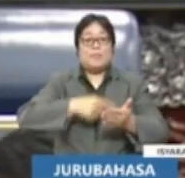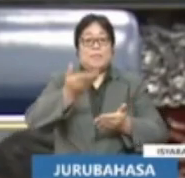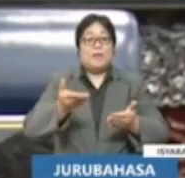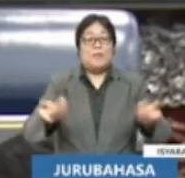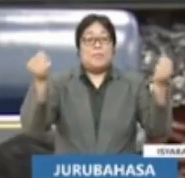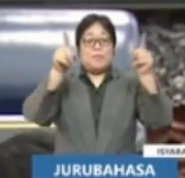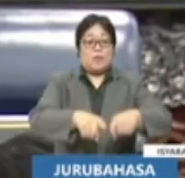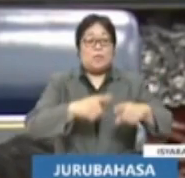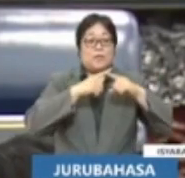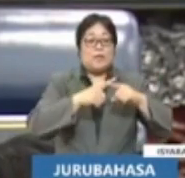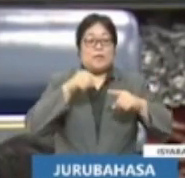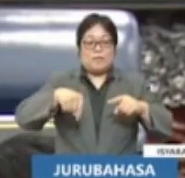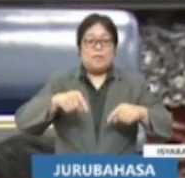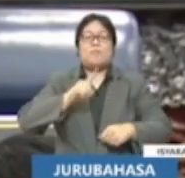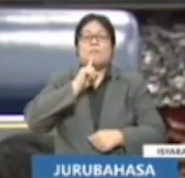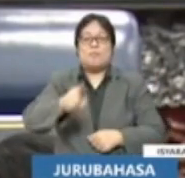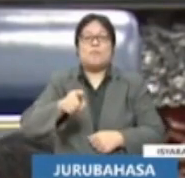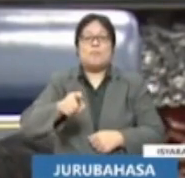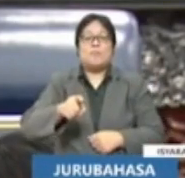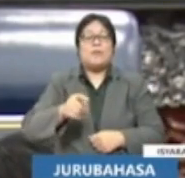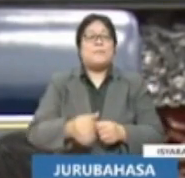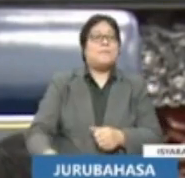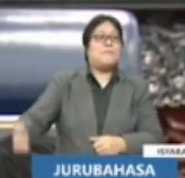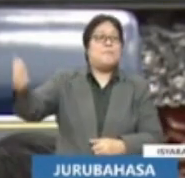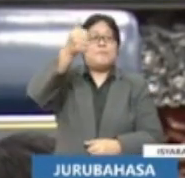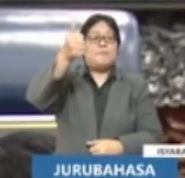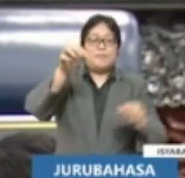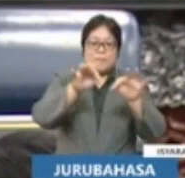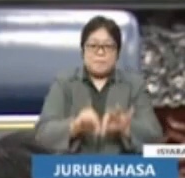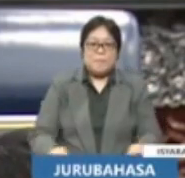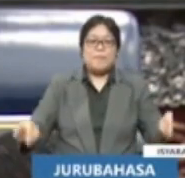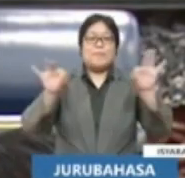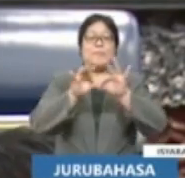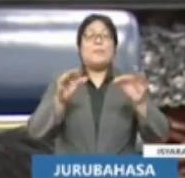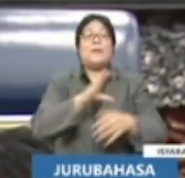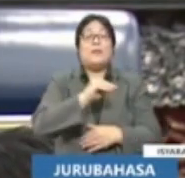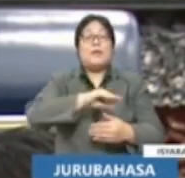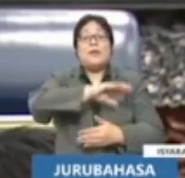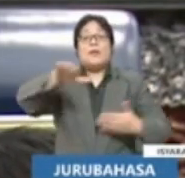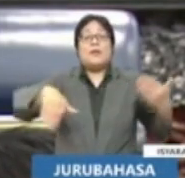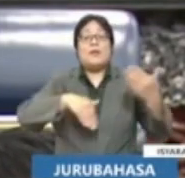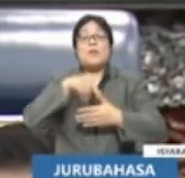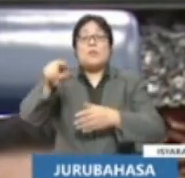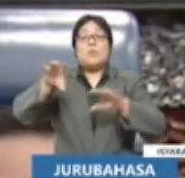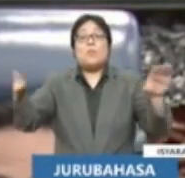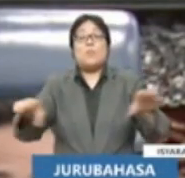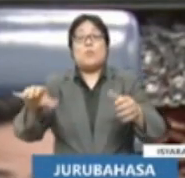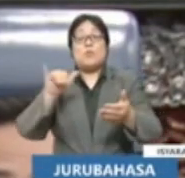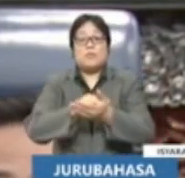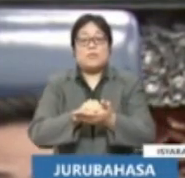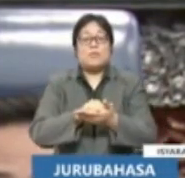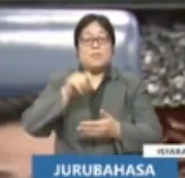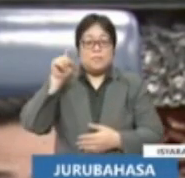berlaku dalam dewan ini sepatutnya adalah supreme, iaitu yang paling penting sekali dan segala yang beliau tengah lakukan